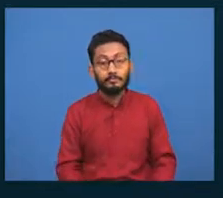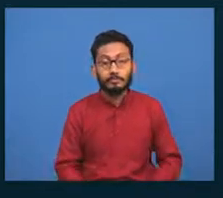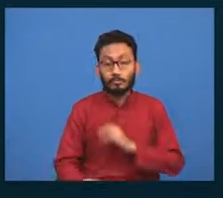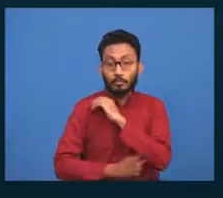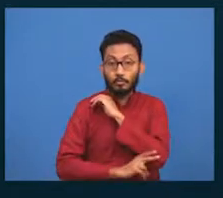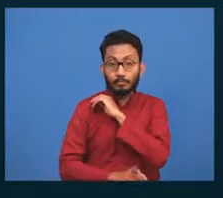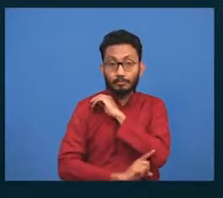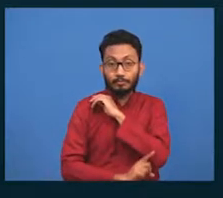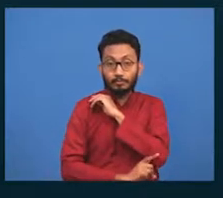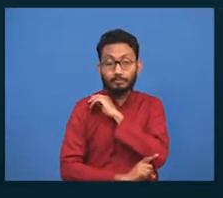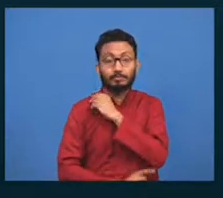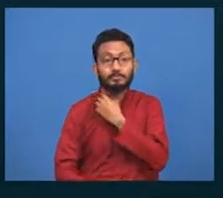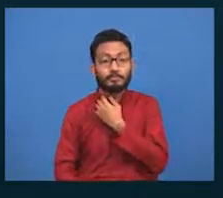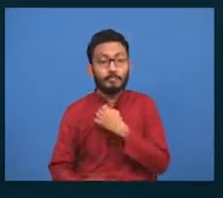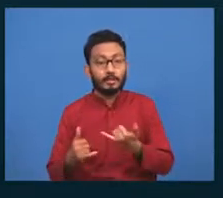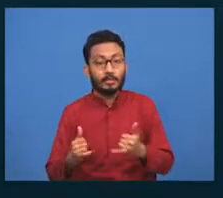mempersendakan agama adalah haram